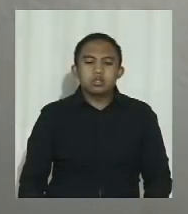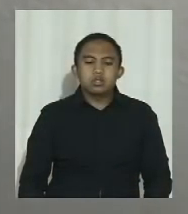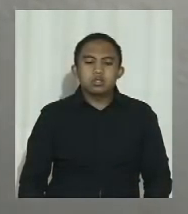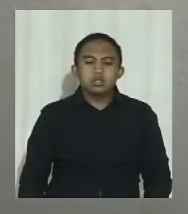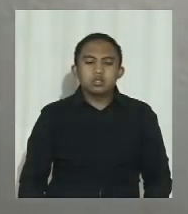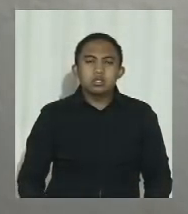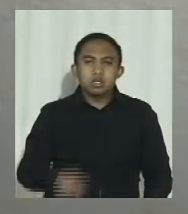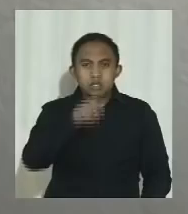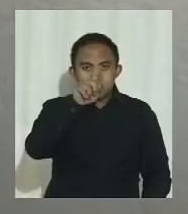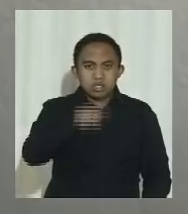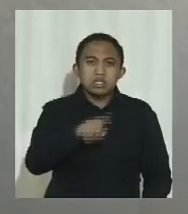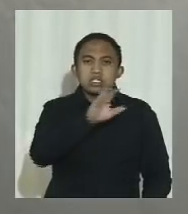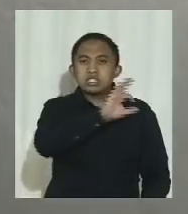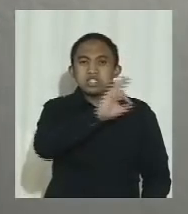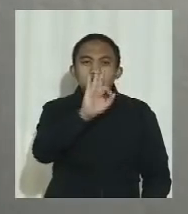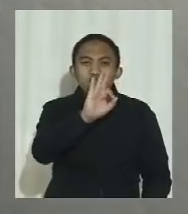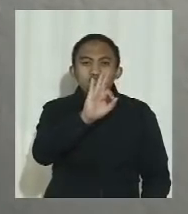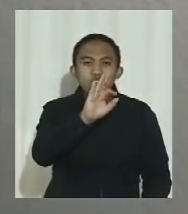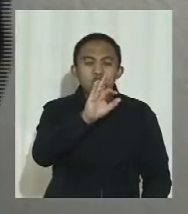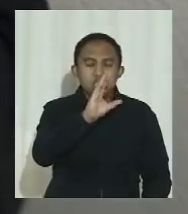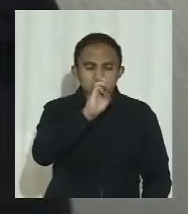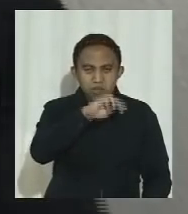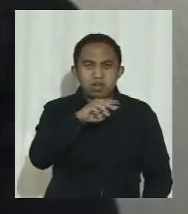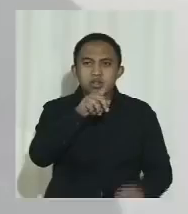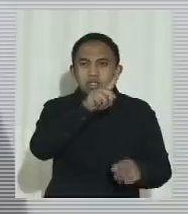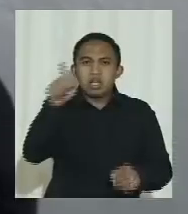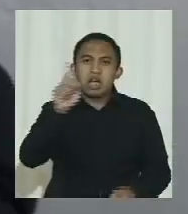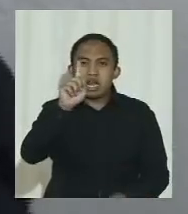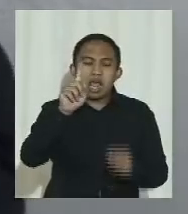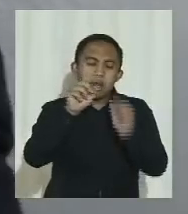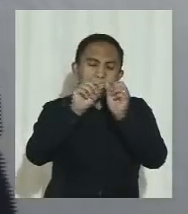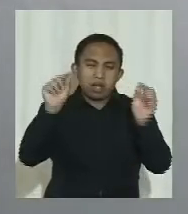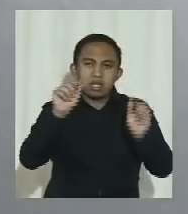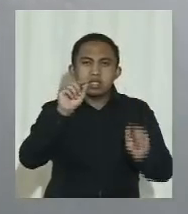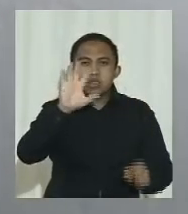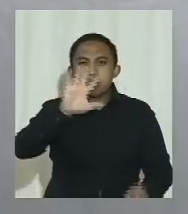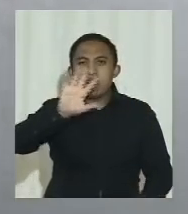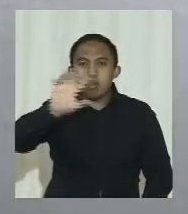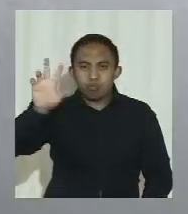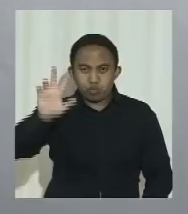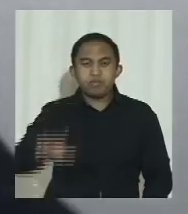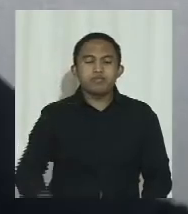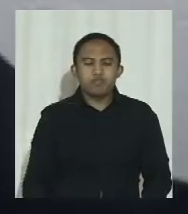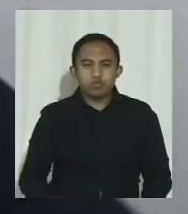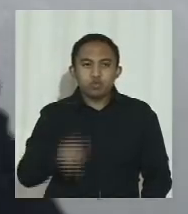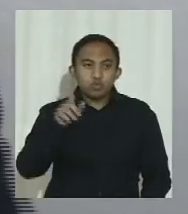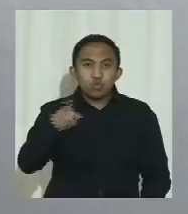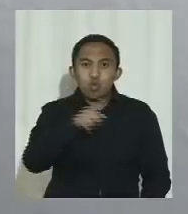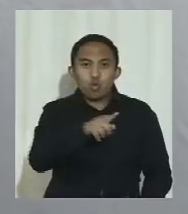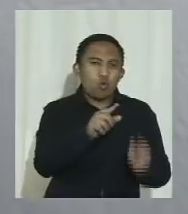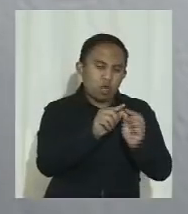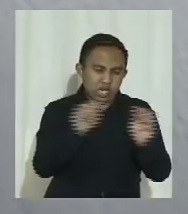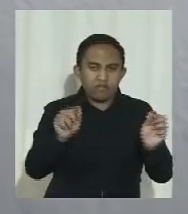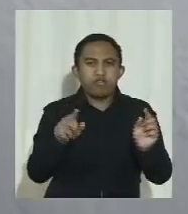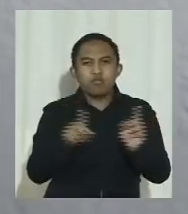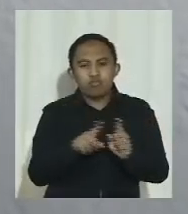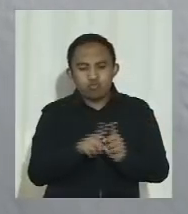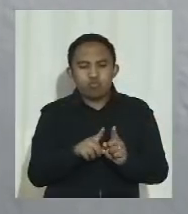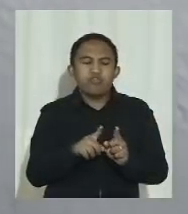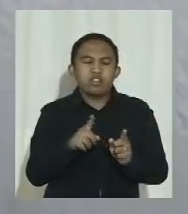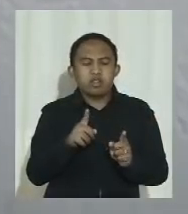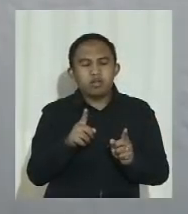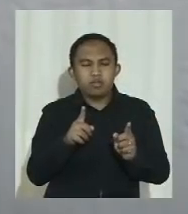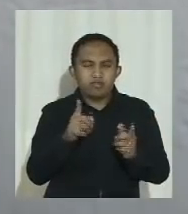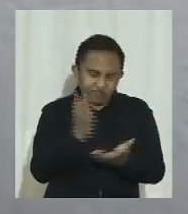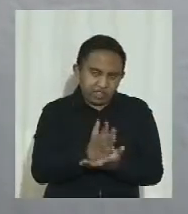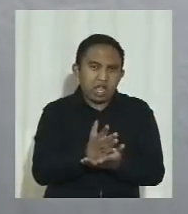ray metatra sy 15 ny alavany. Izay refo omeko anareo izay a dia efa refy vita izay a,